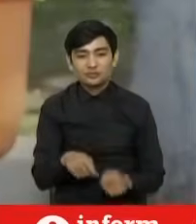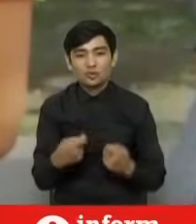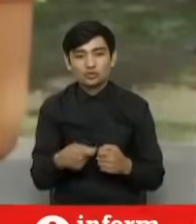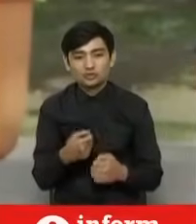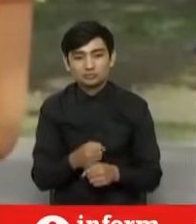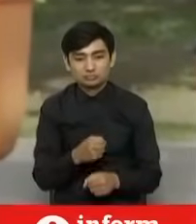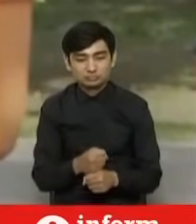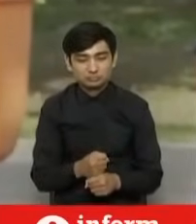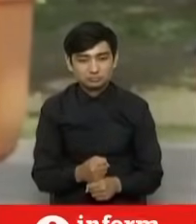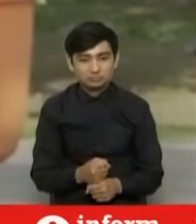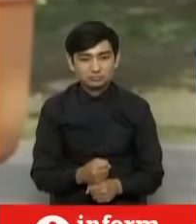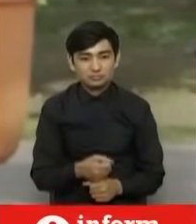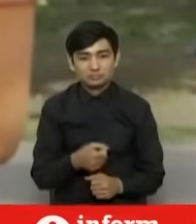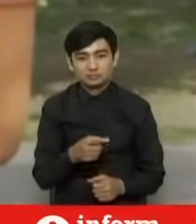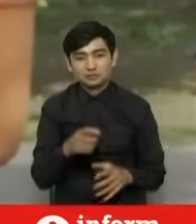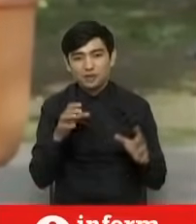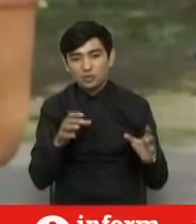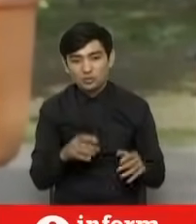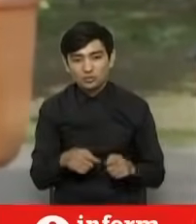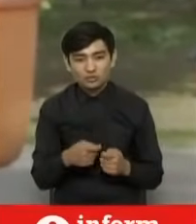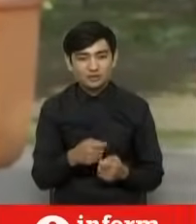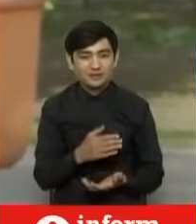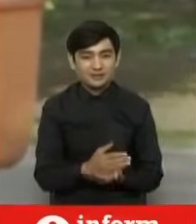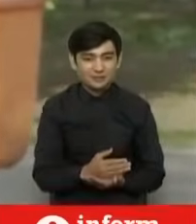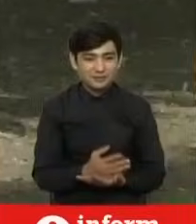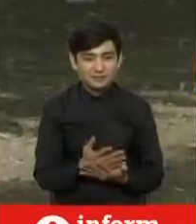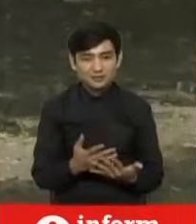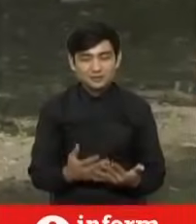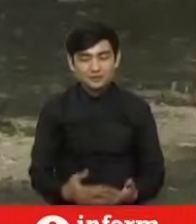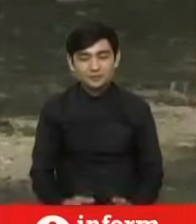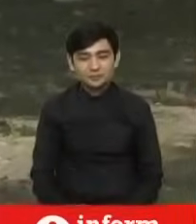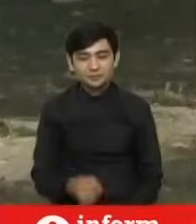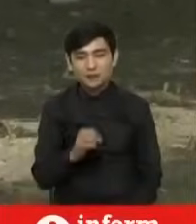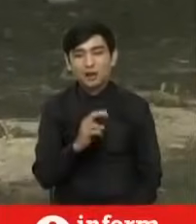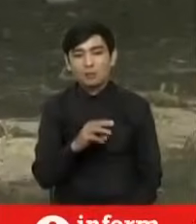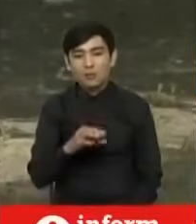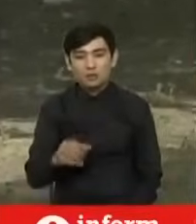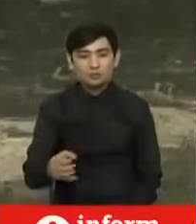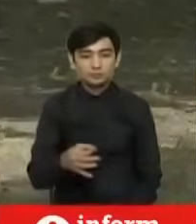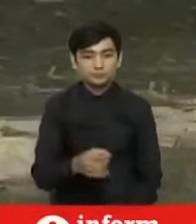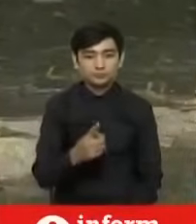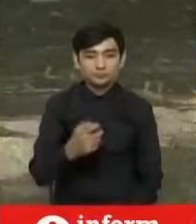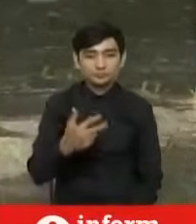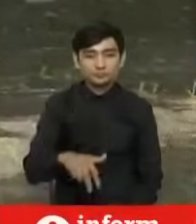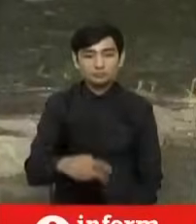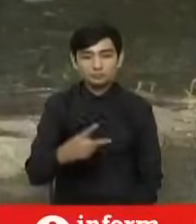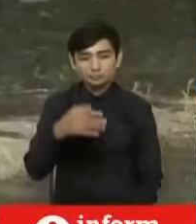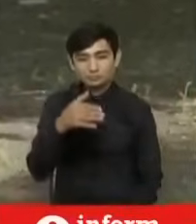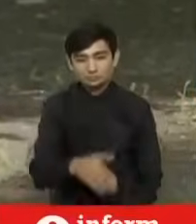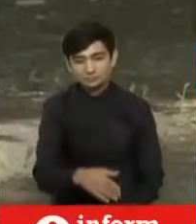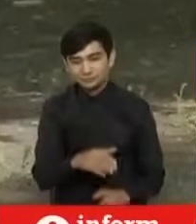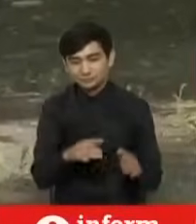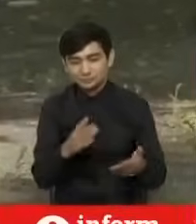нарушении настоящего законодательства совершают правонарушение. Всего в Акмолинской области около 132 тысяч